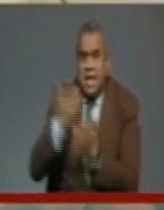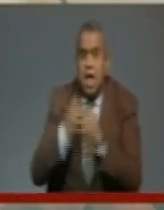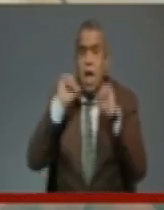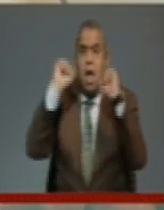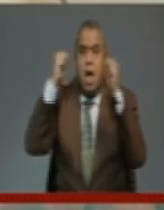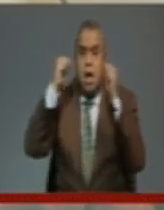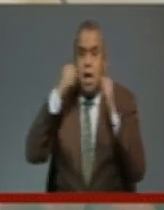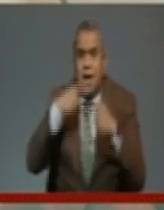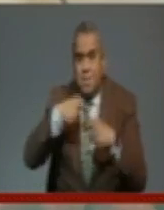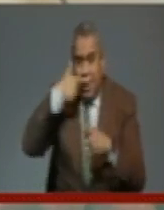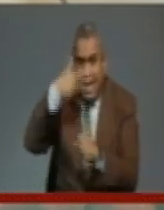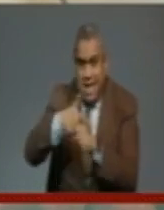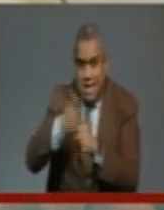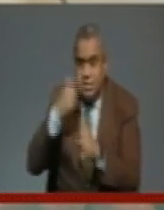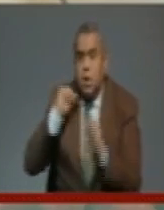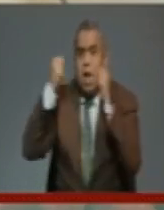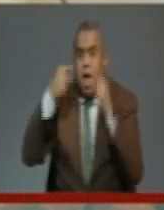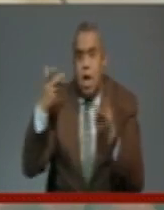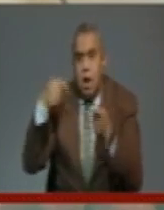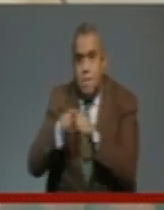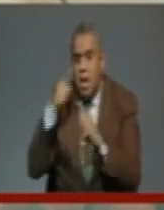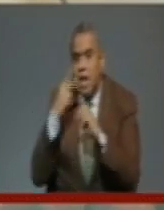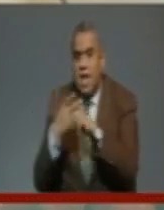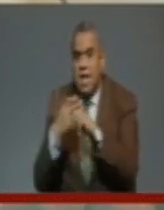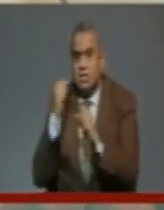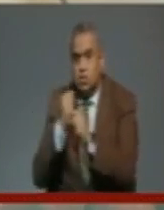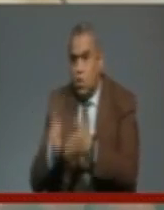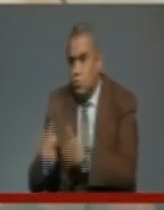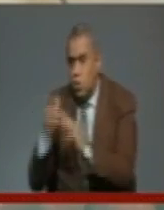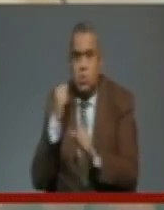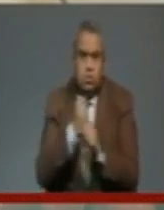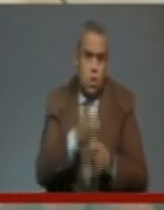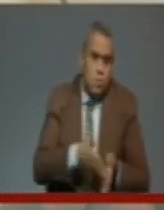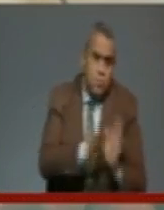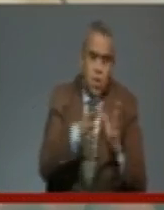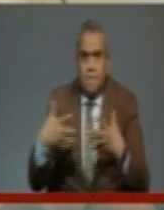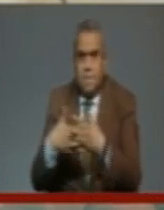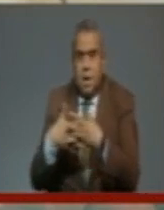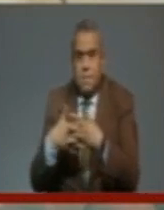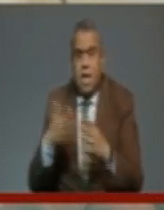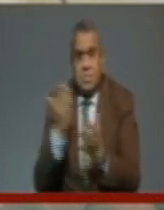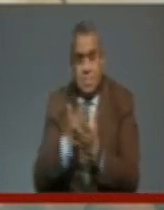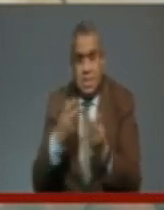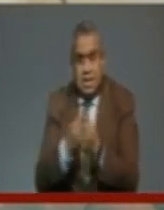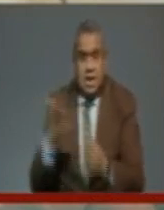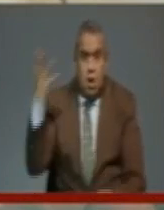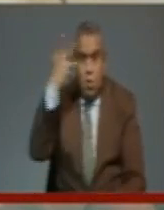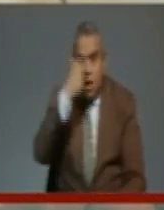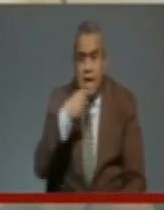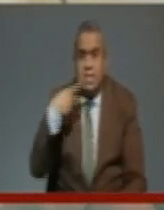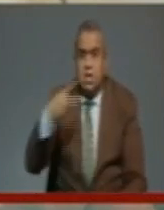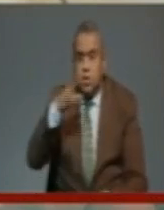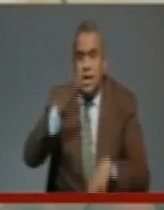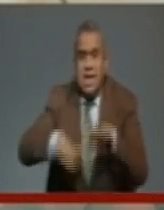والكهرباء داخلين ميناء السخنة، ده لشغله وده شغله، وده له الشبكة بتاعته وده الشبكة بتاعته عشان يبقى عندنا 22 كيلو من السكك